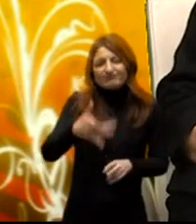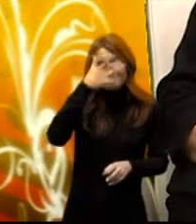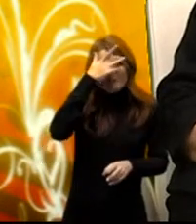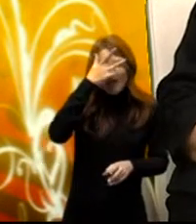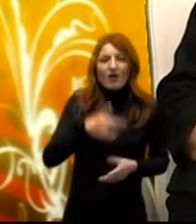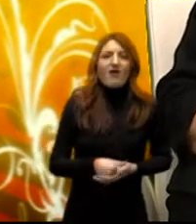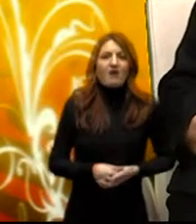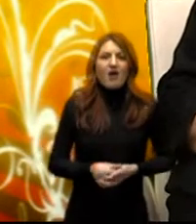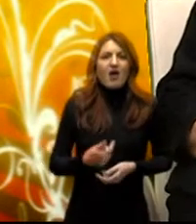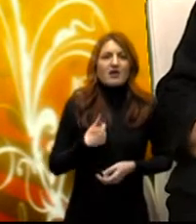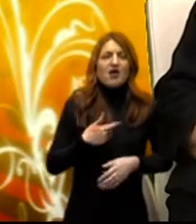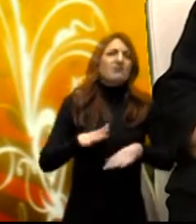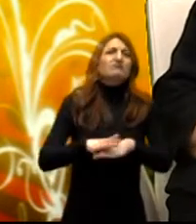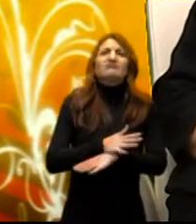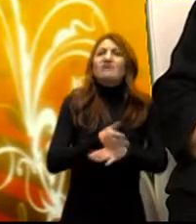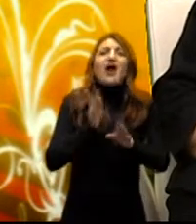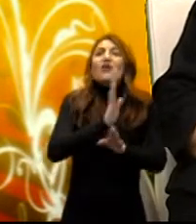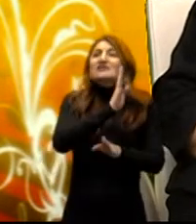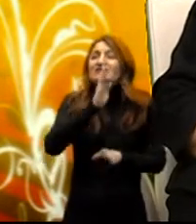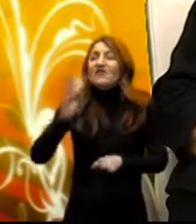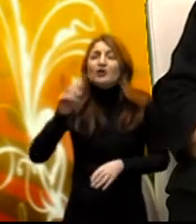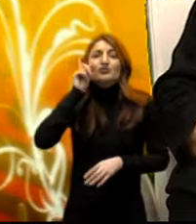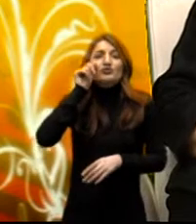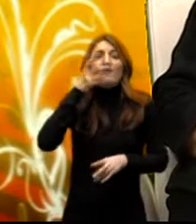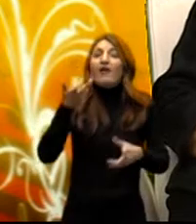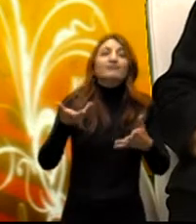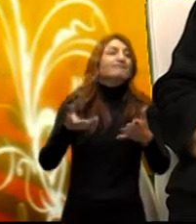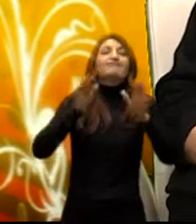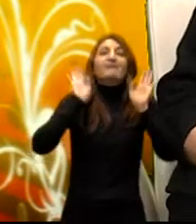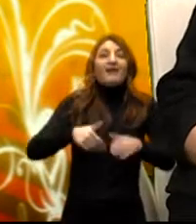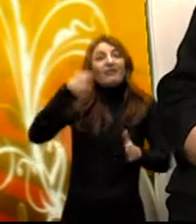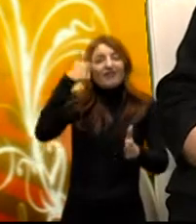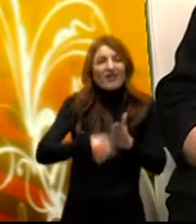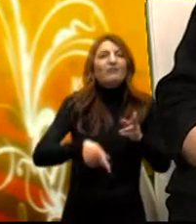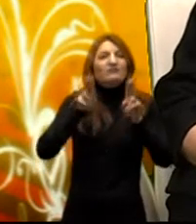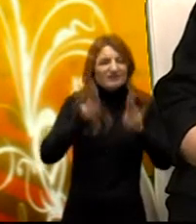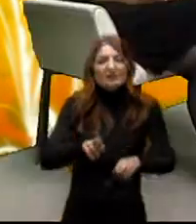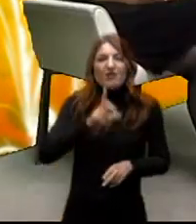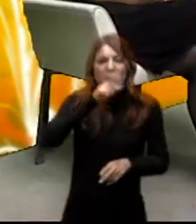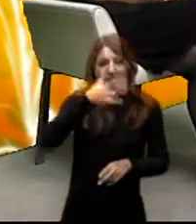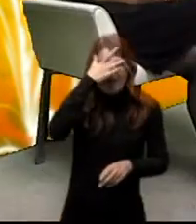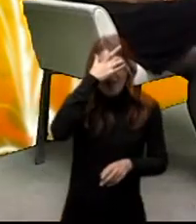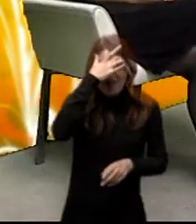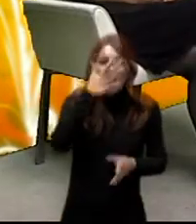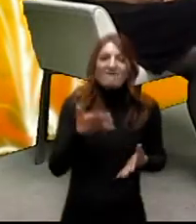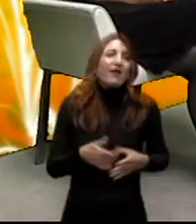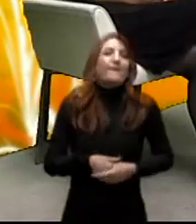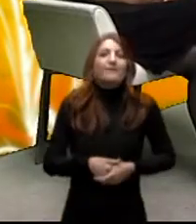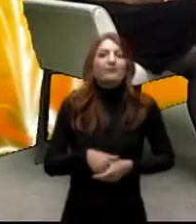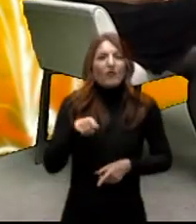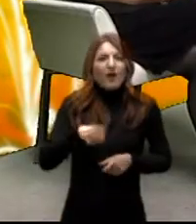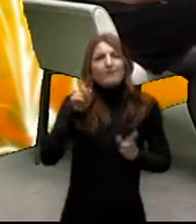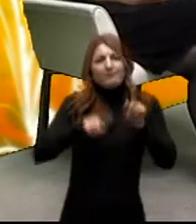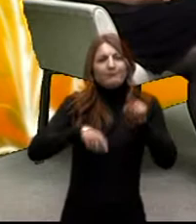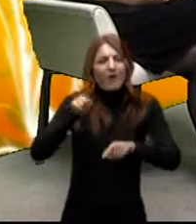ja imam dojam da svako bar jedanput ima glavobolju u životu, barem jedanput. Međutim, ta glavobolja koju imamo